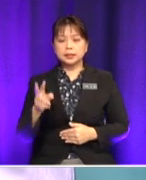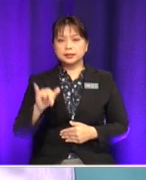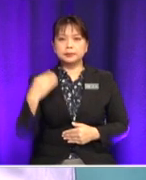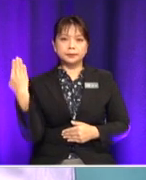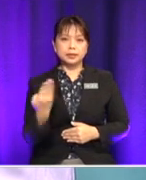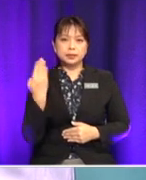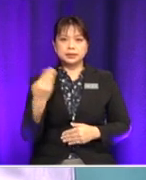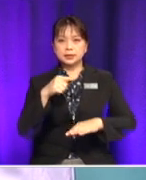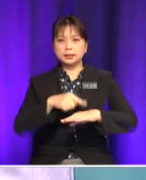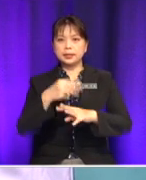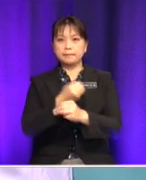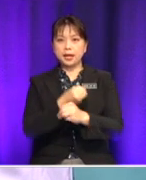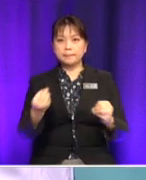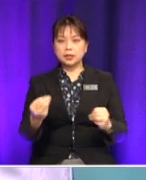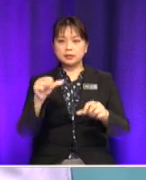sekitar